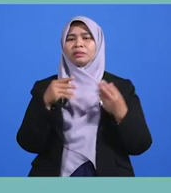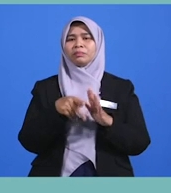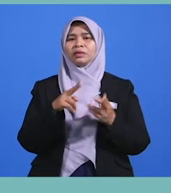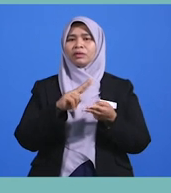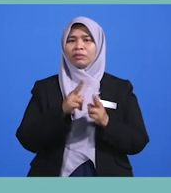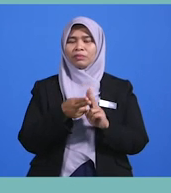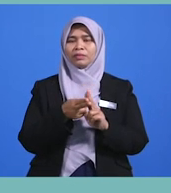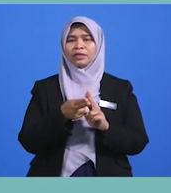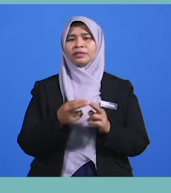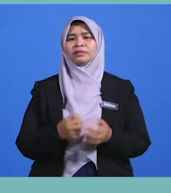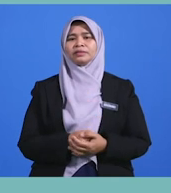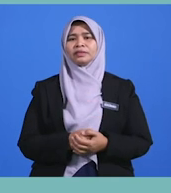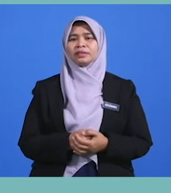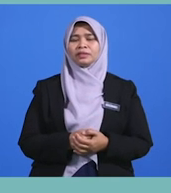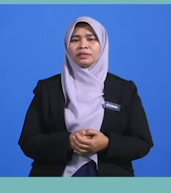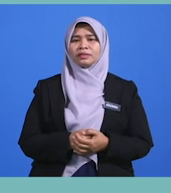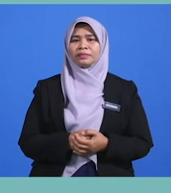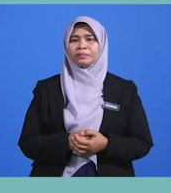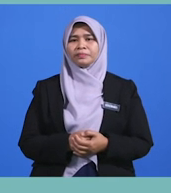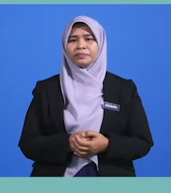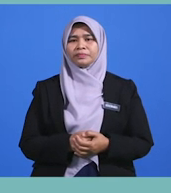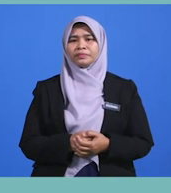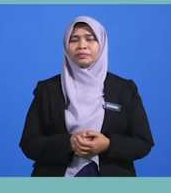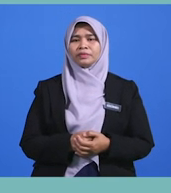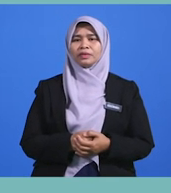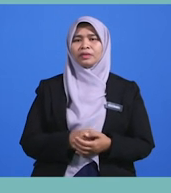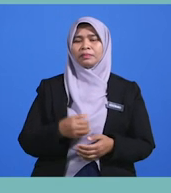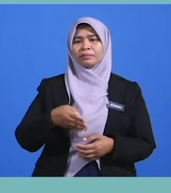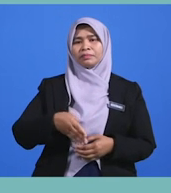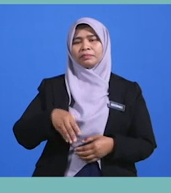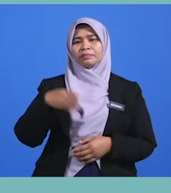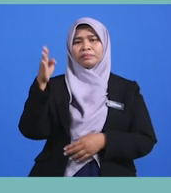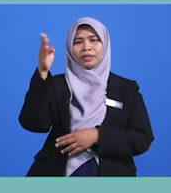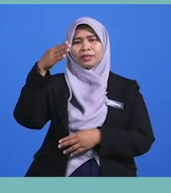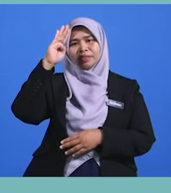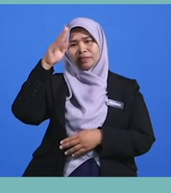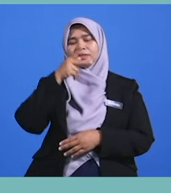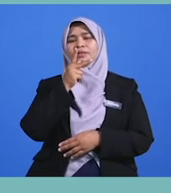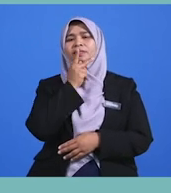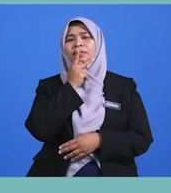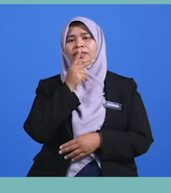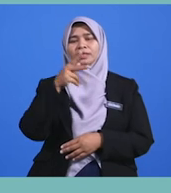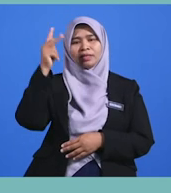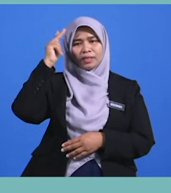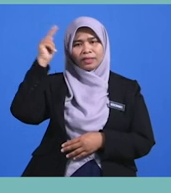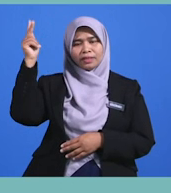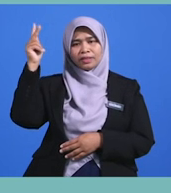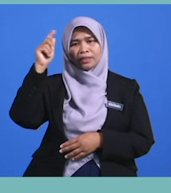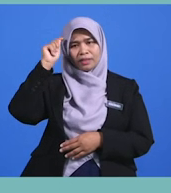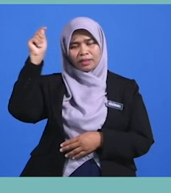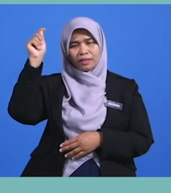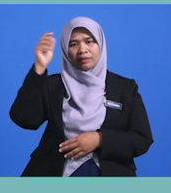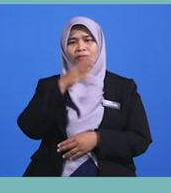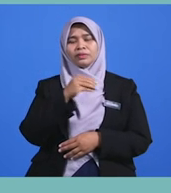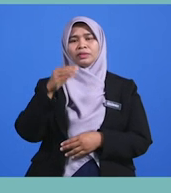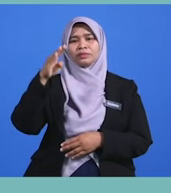yang mewakili negeri-negeri Melayu tidak bersekutu, iaitu Perlis, Kedah, Kelantan, Terengganu dan